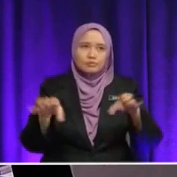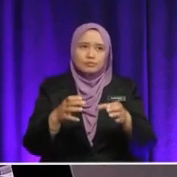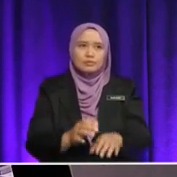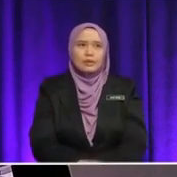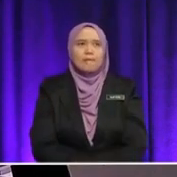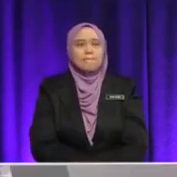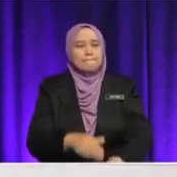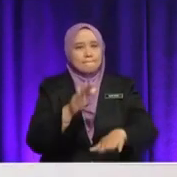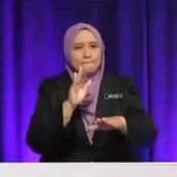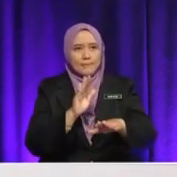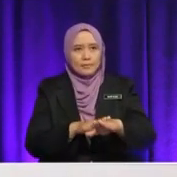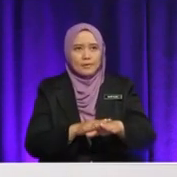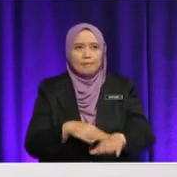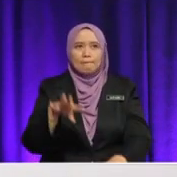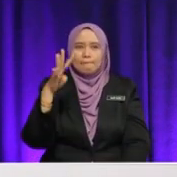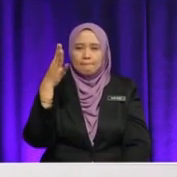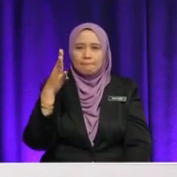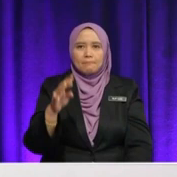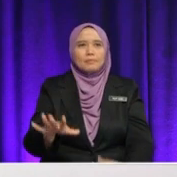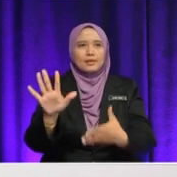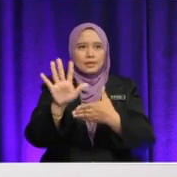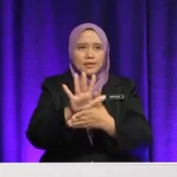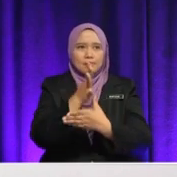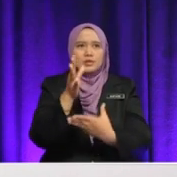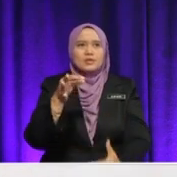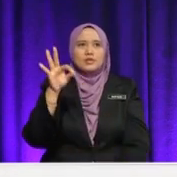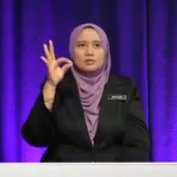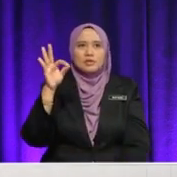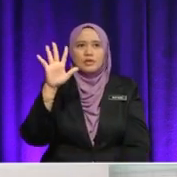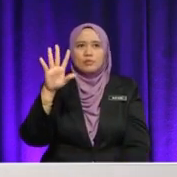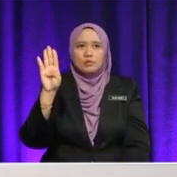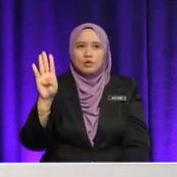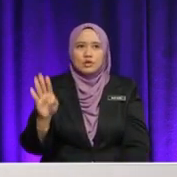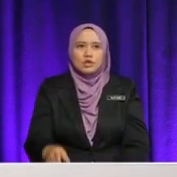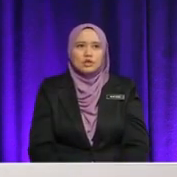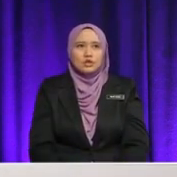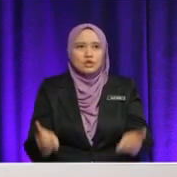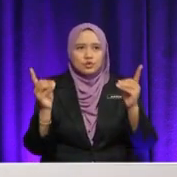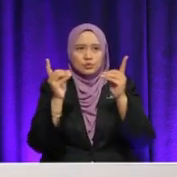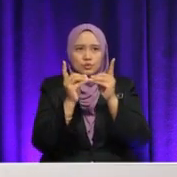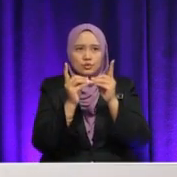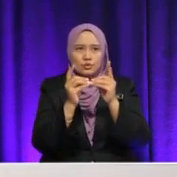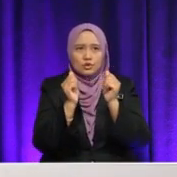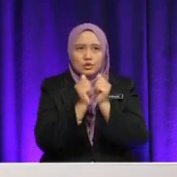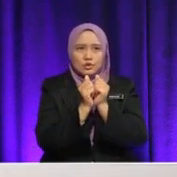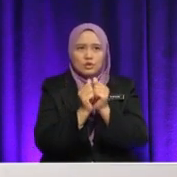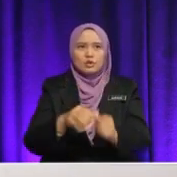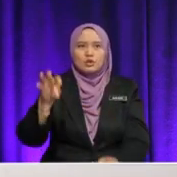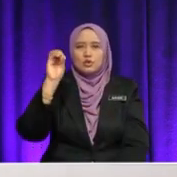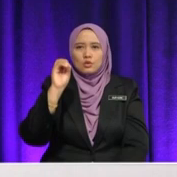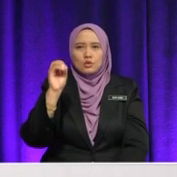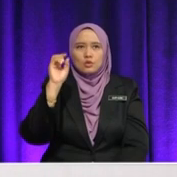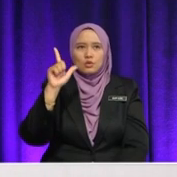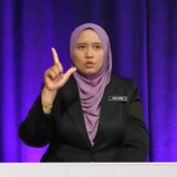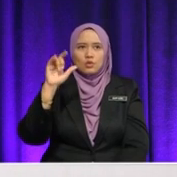14mei 1954 Oke tunggu Abdurrahman bertemu sekali lagi dengan toko British Google yaitu